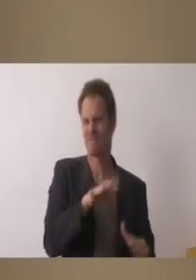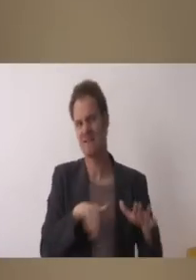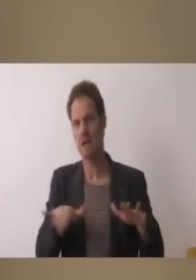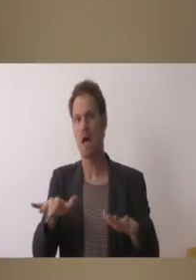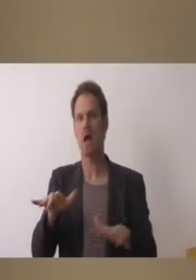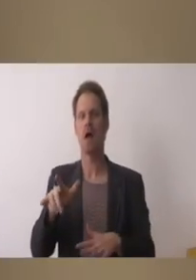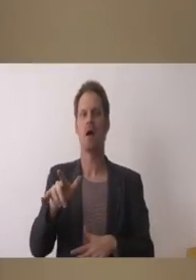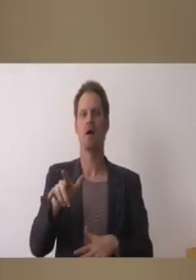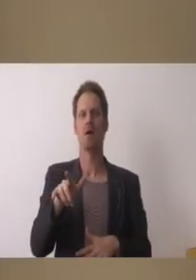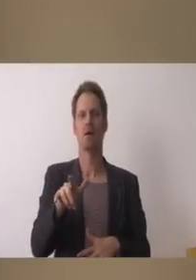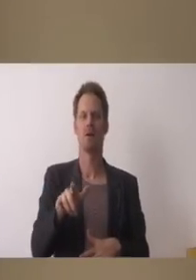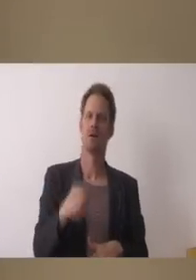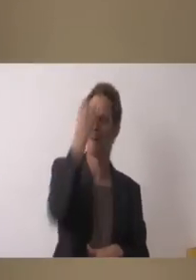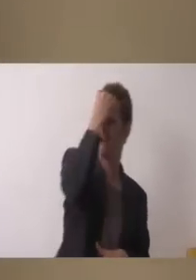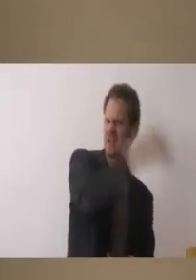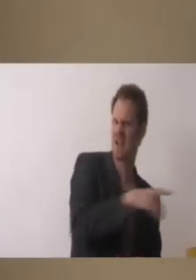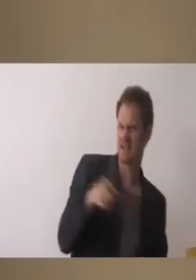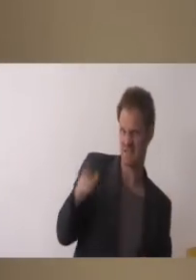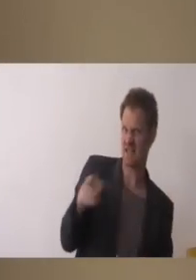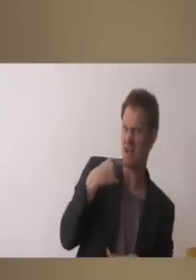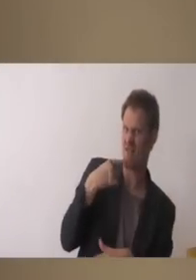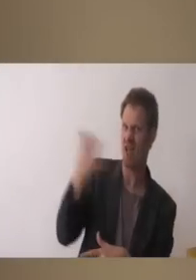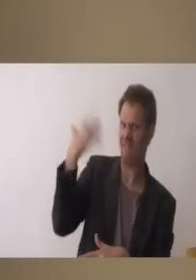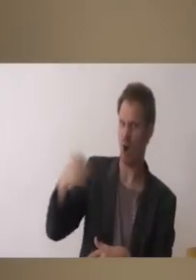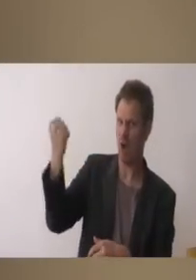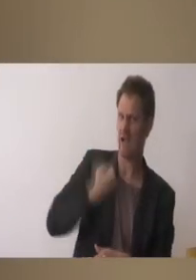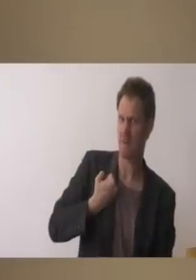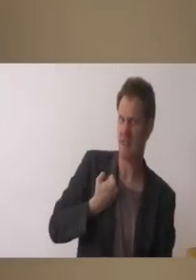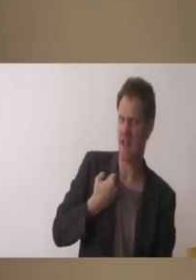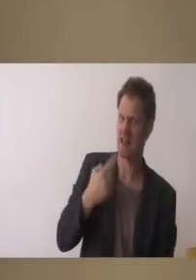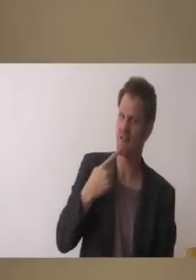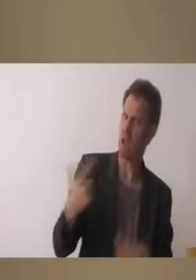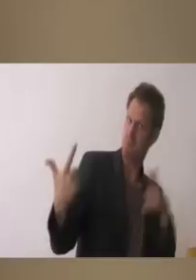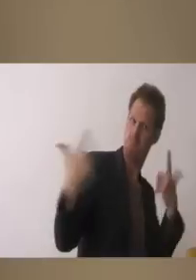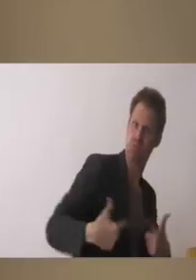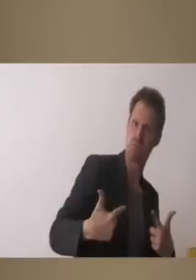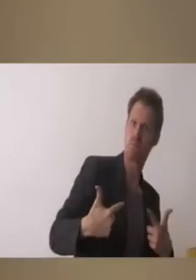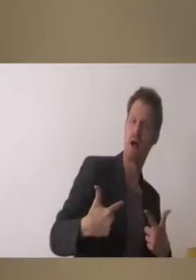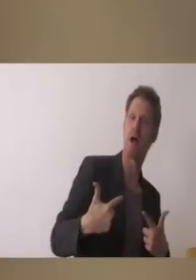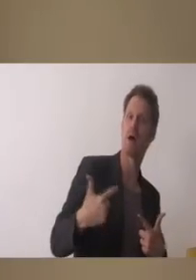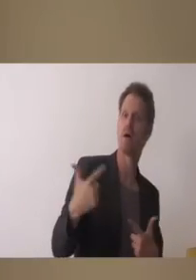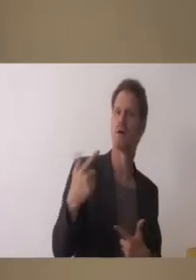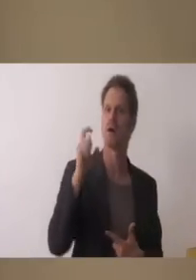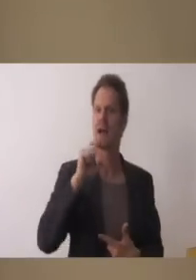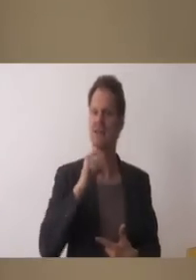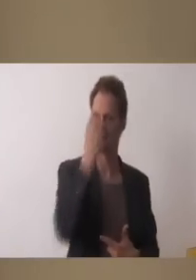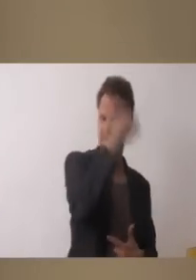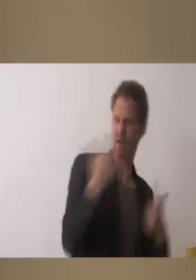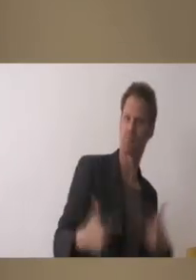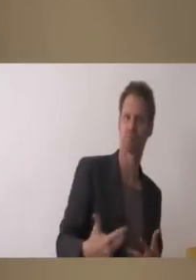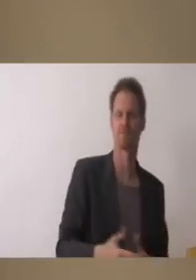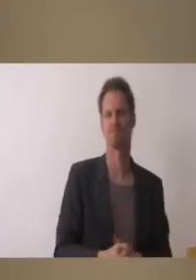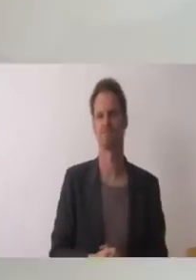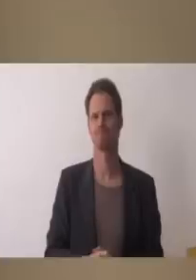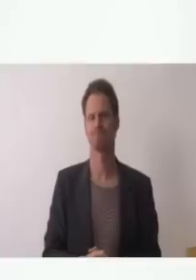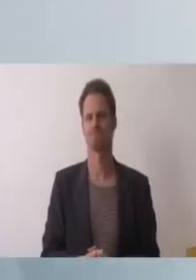diplomate ou de membre de mission américain sur les mains sort de prison, ce sera vu comme un acte profondément hostile, a ajouté l'ambassadeur des États-Unis en Grèce,